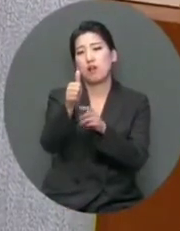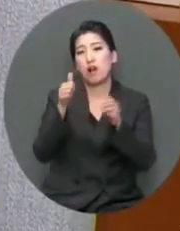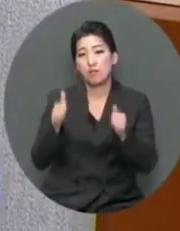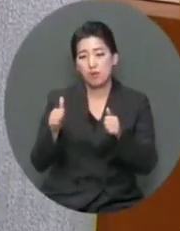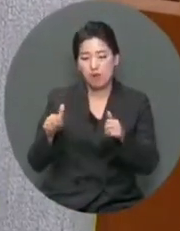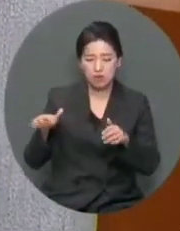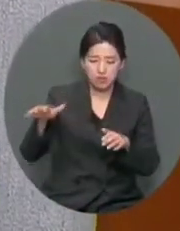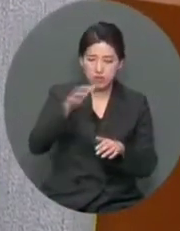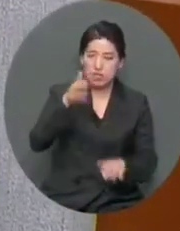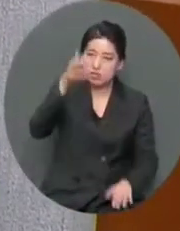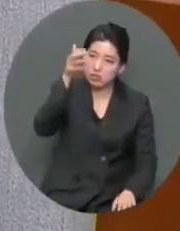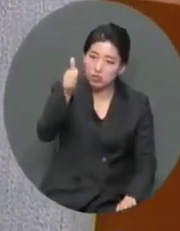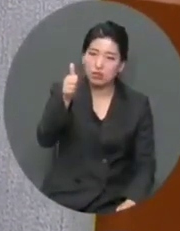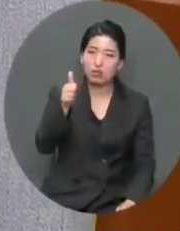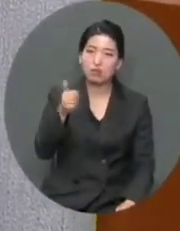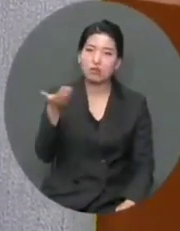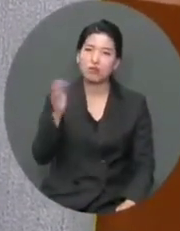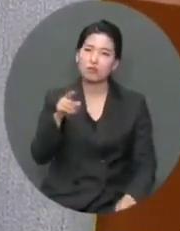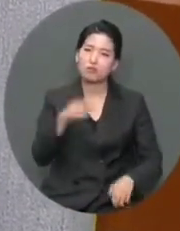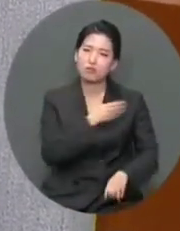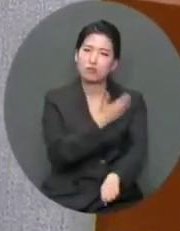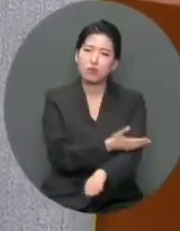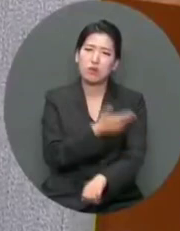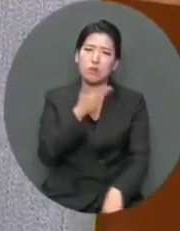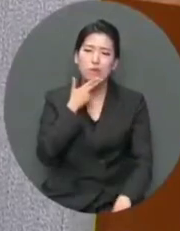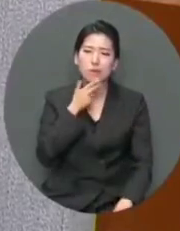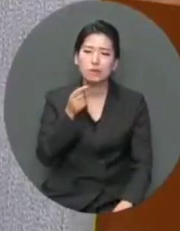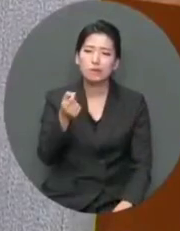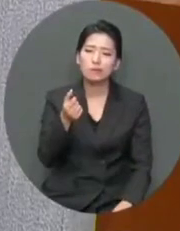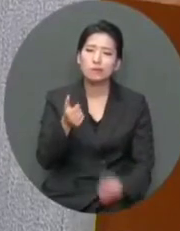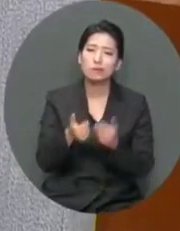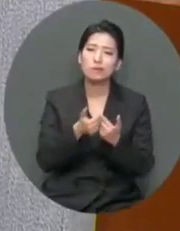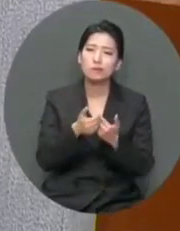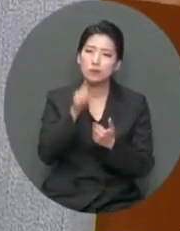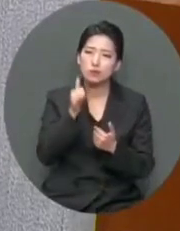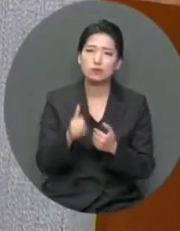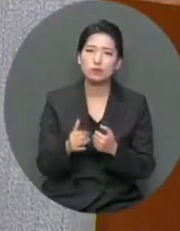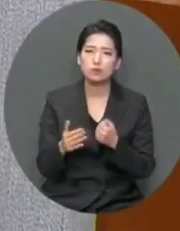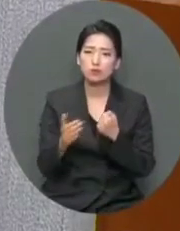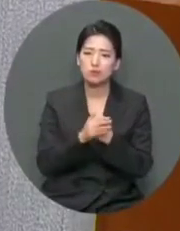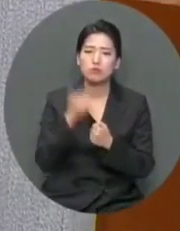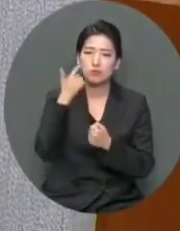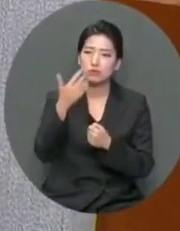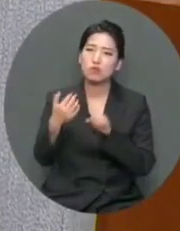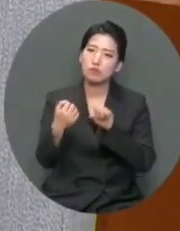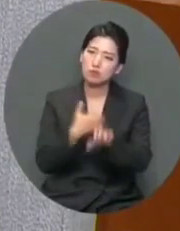후보자로서 지금 적절치 않은 말씀을 지금 하고 계세요.